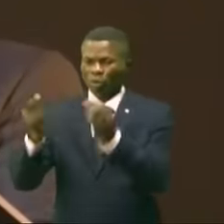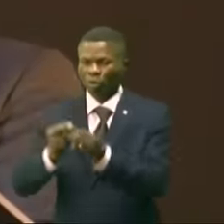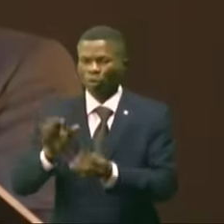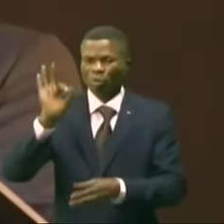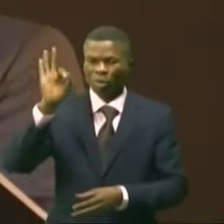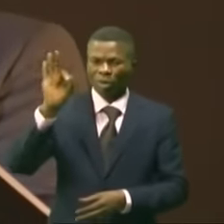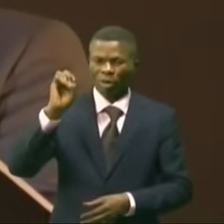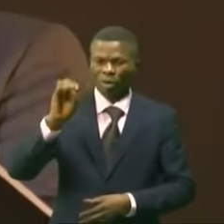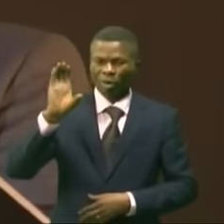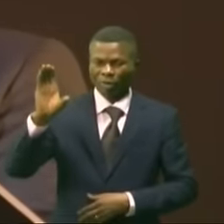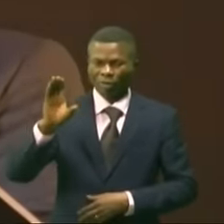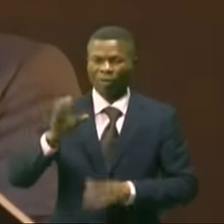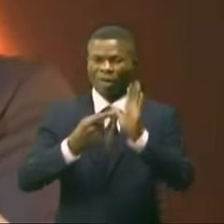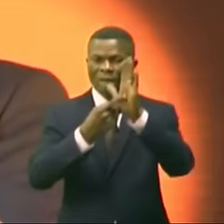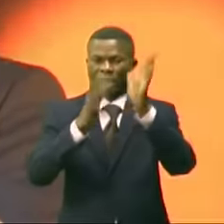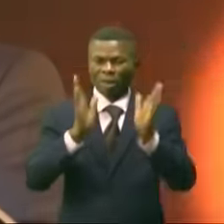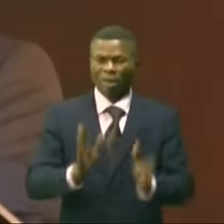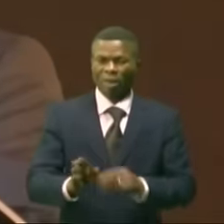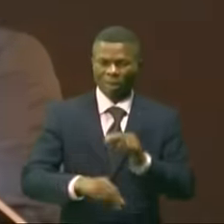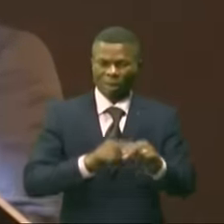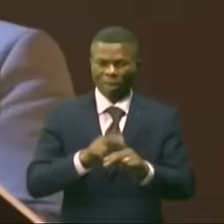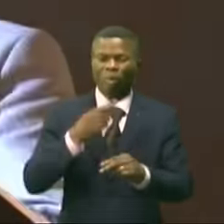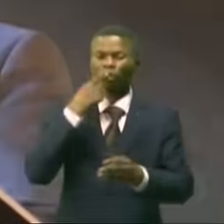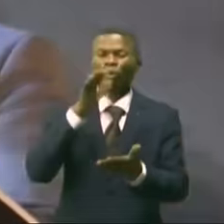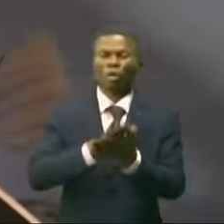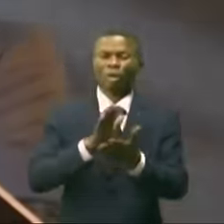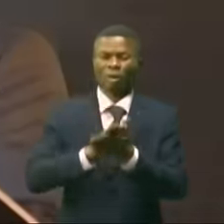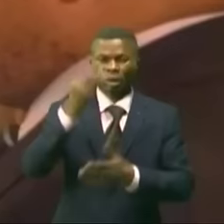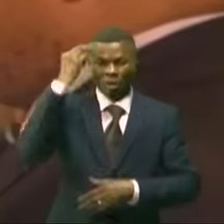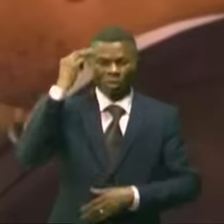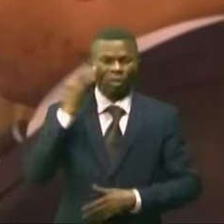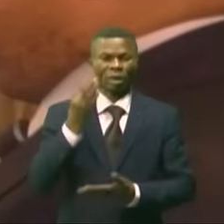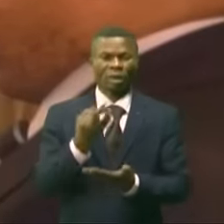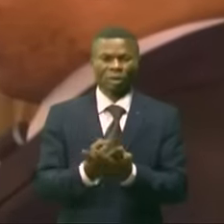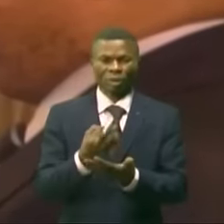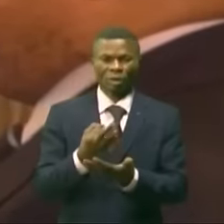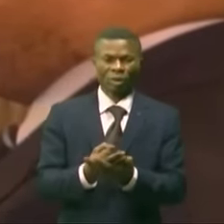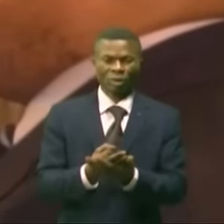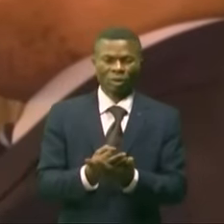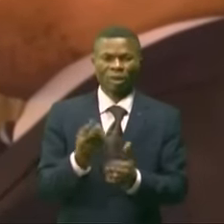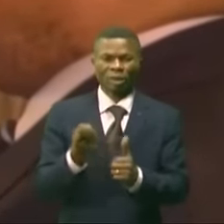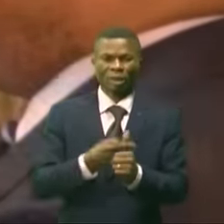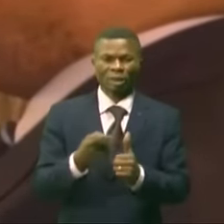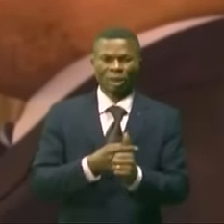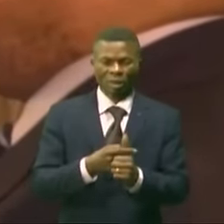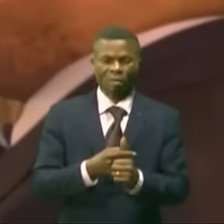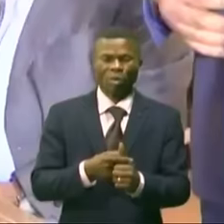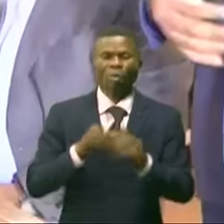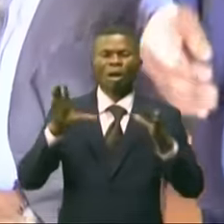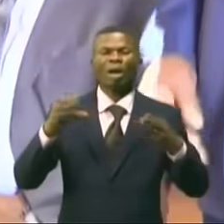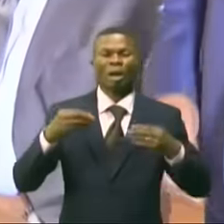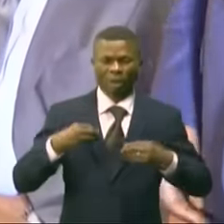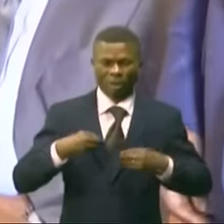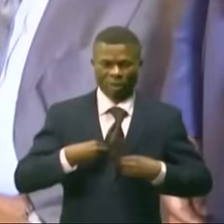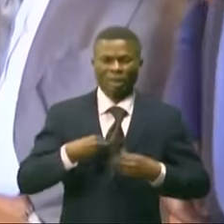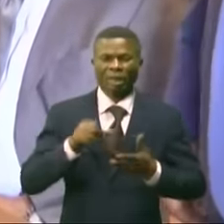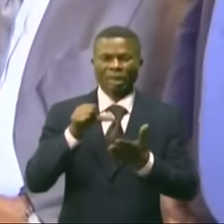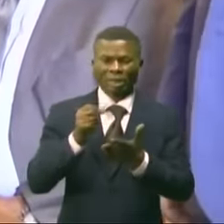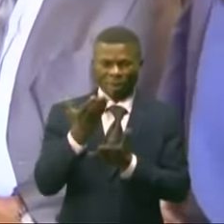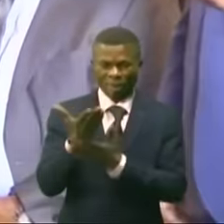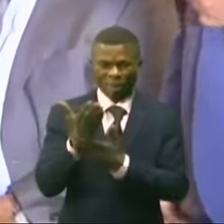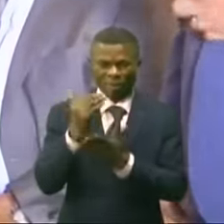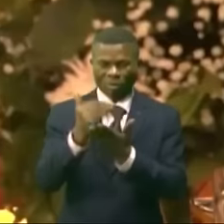national Robert malumba qui remercie le ministre des Finances surtout pour la prise en compte des requêtes des